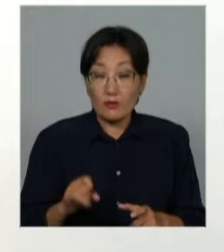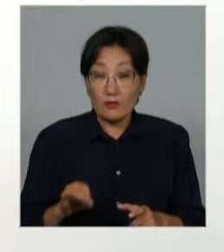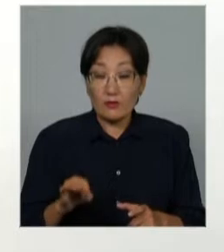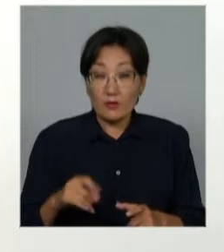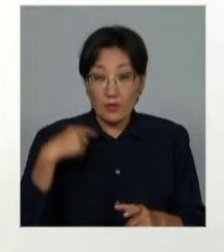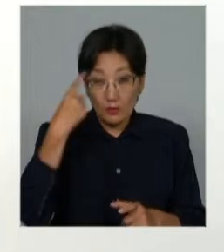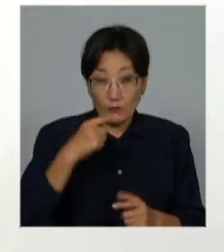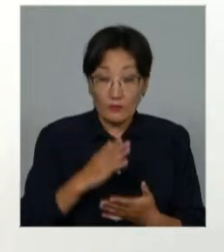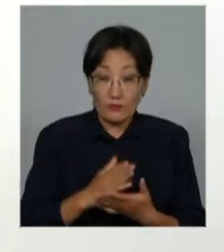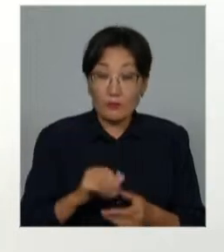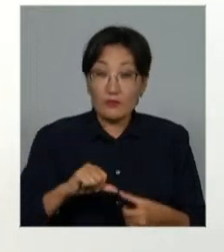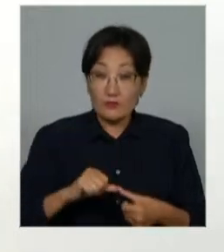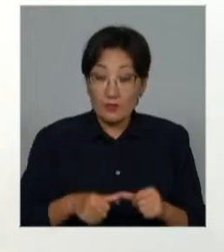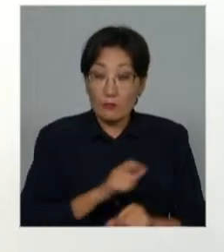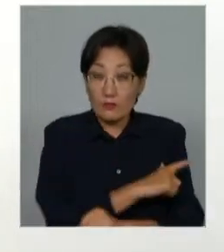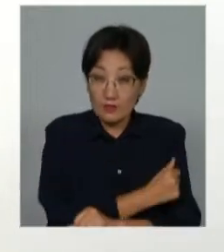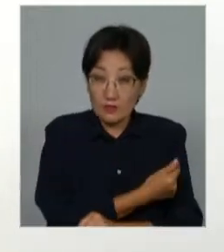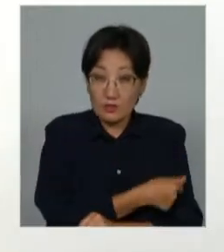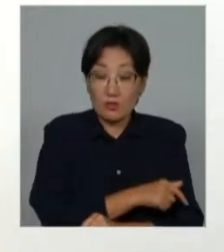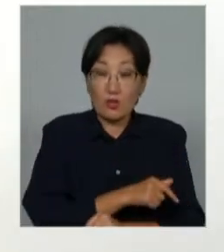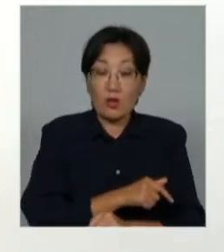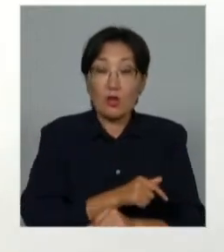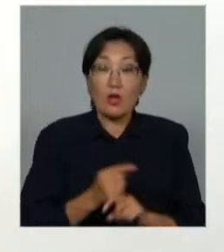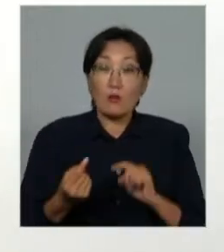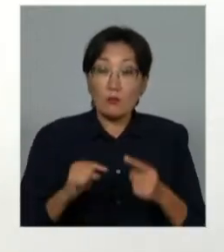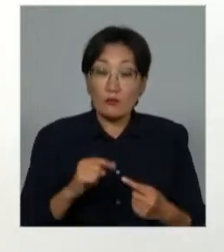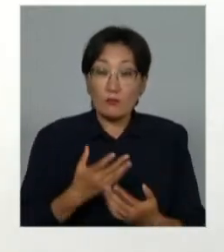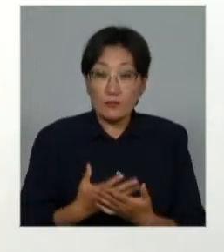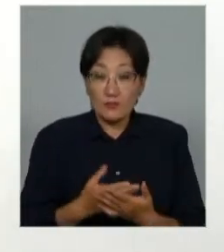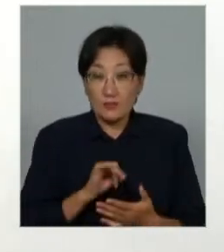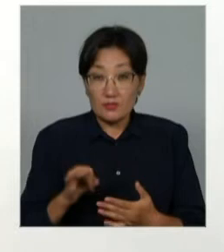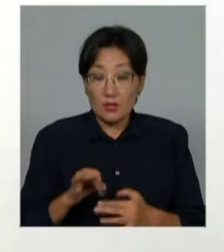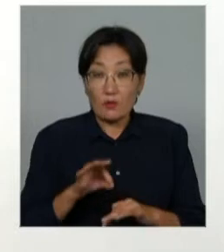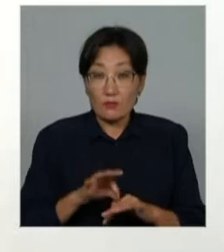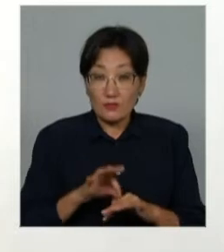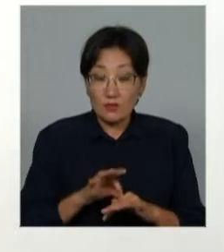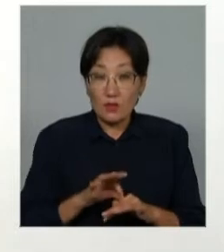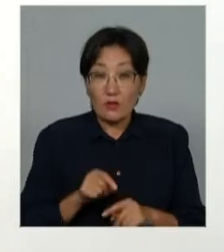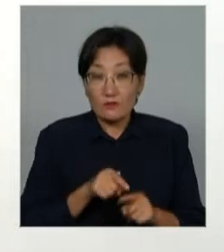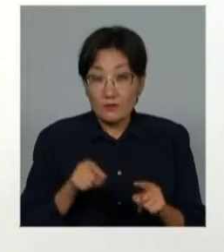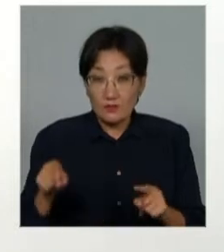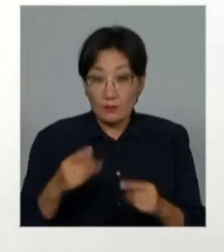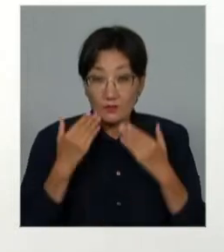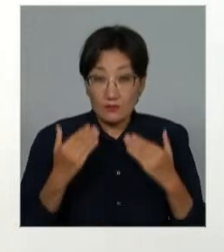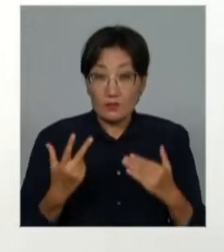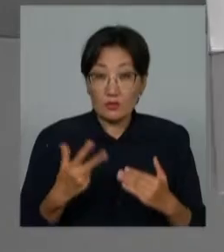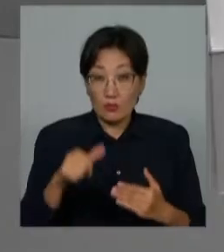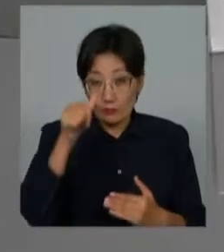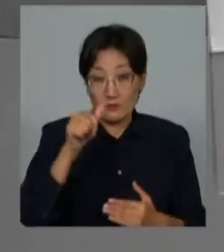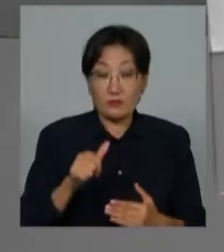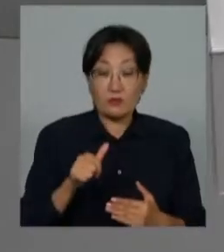лиц, имеющих постоянные медицинские противопоказания и переболевших лиц в течение последних